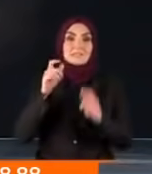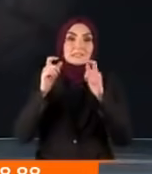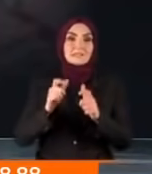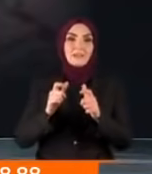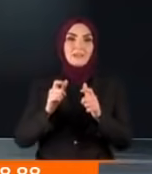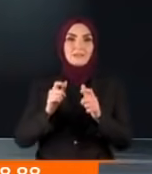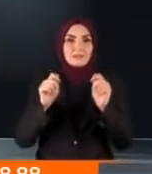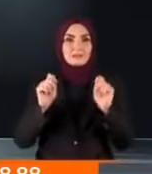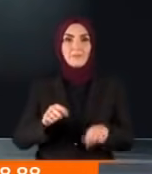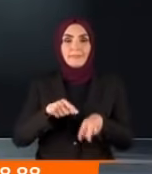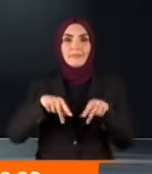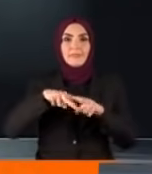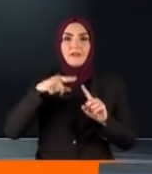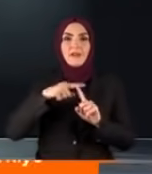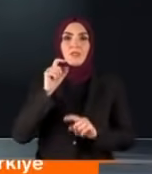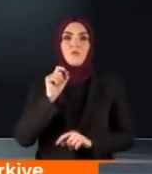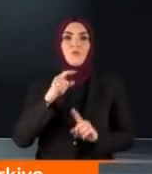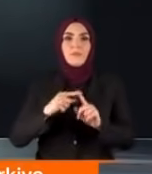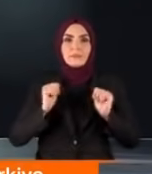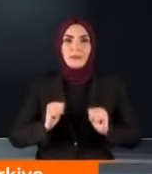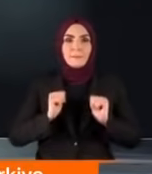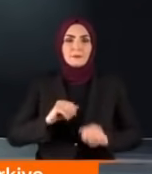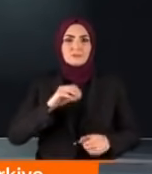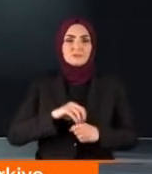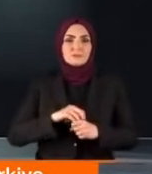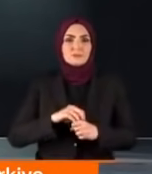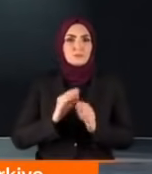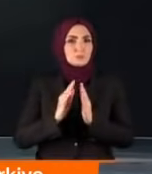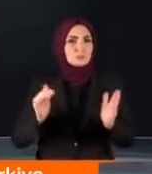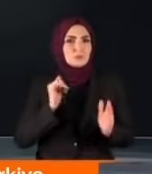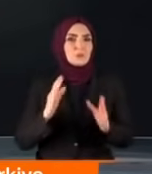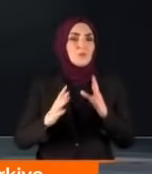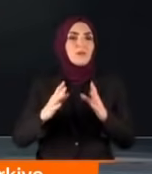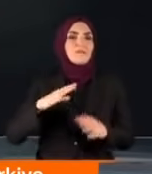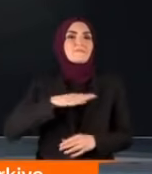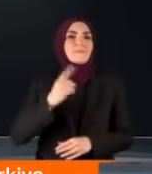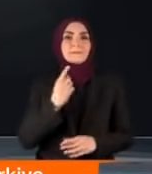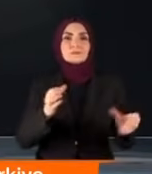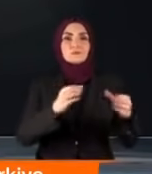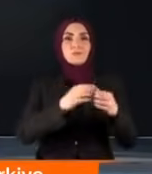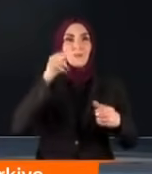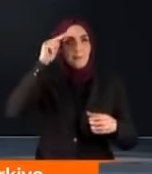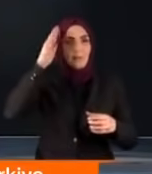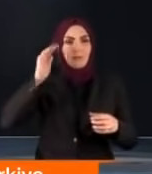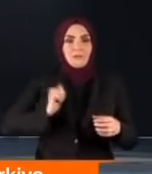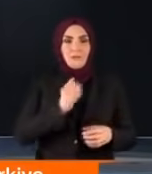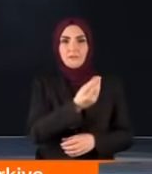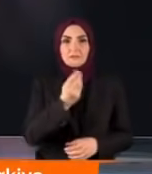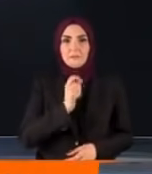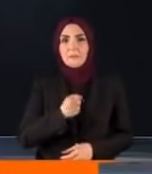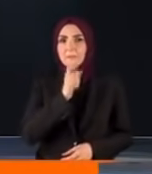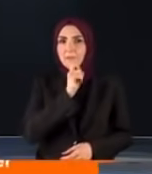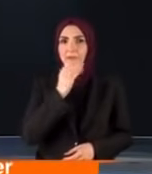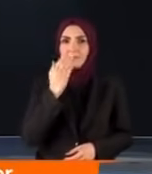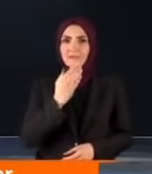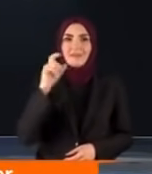Bulgaristan'da düzenlenen NATO tatbikatında büyük bir skandal yaşandı. Bir grup Amerikan askeri yanlışlıkla bir ayçiçek fabrikasına baskın